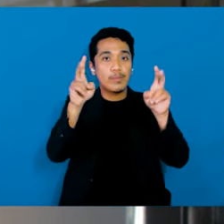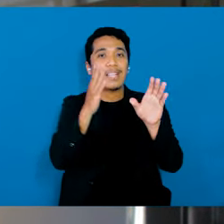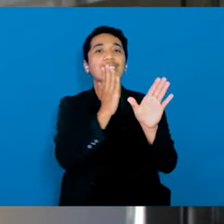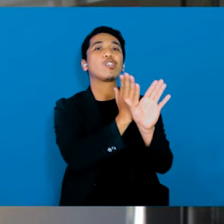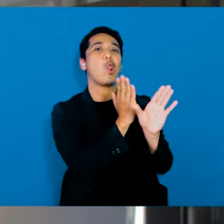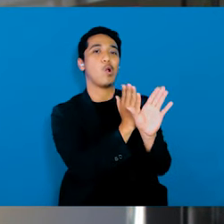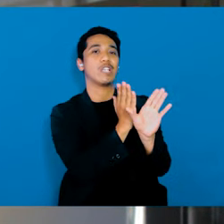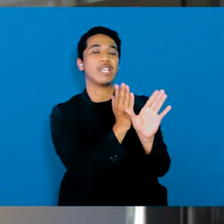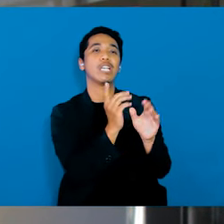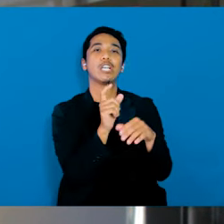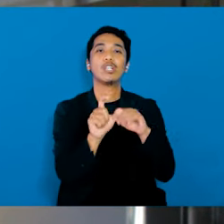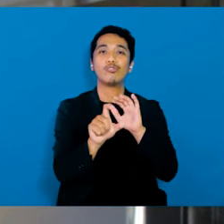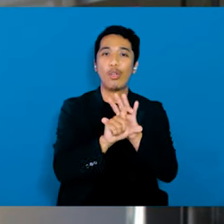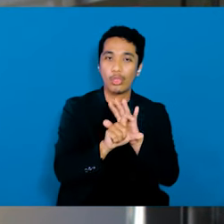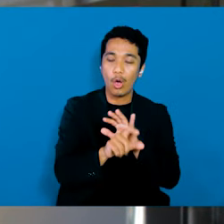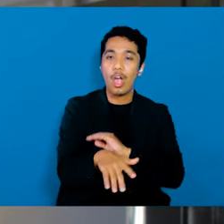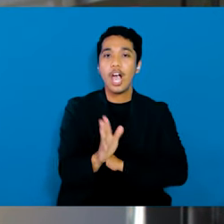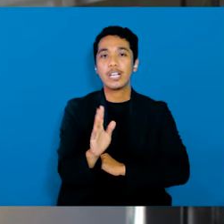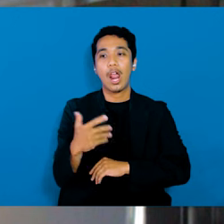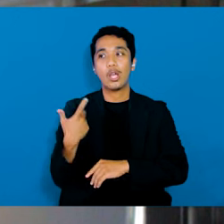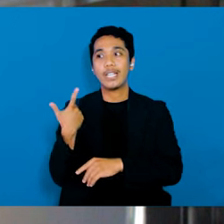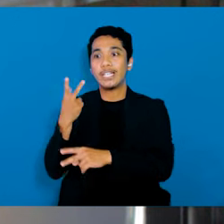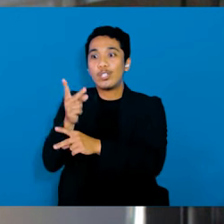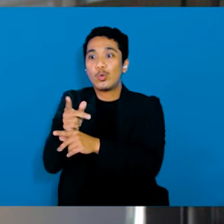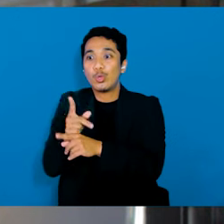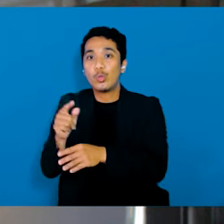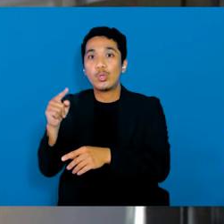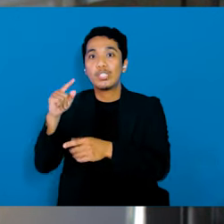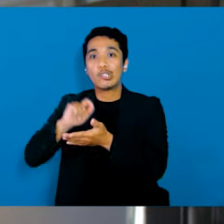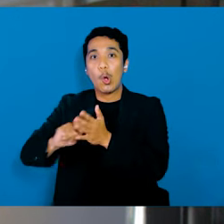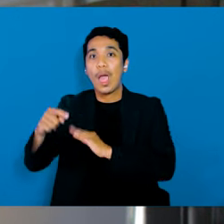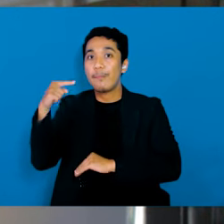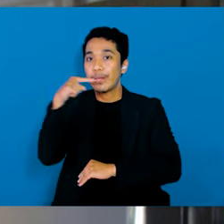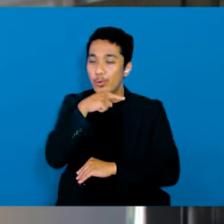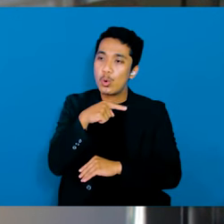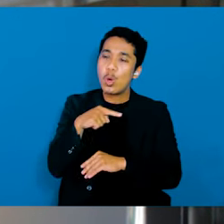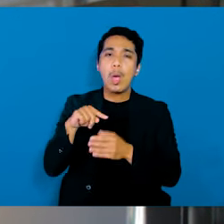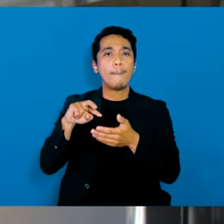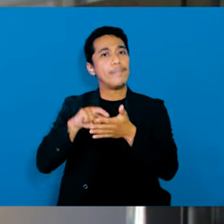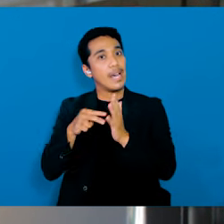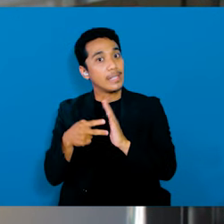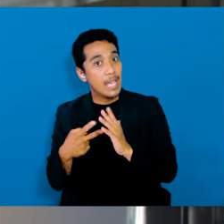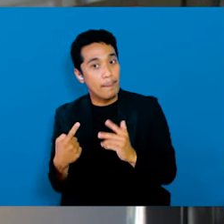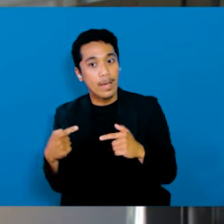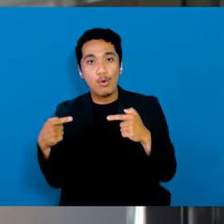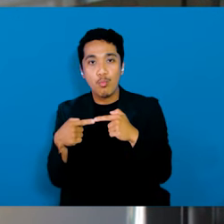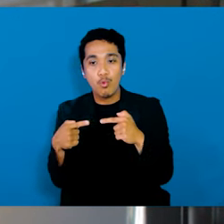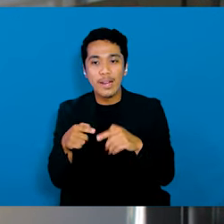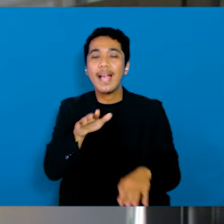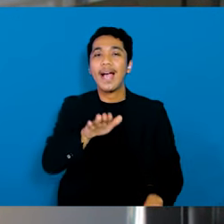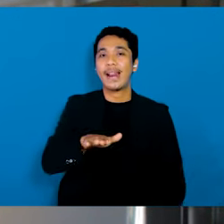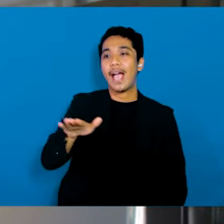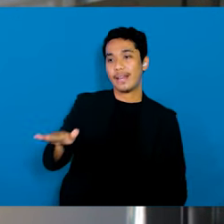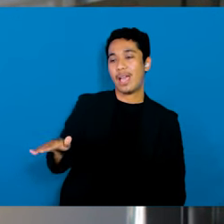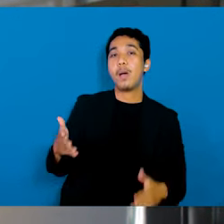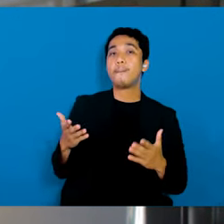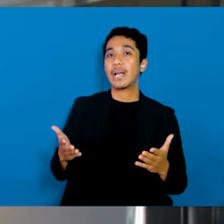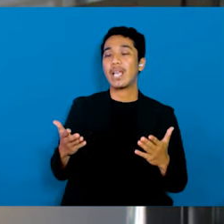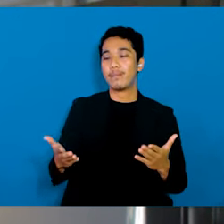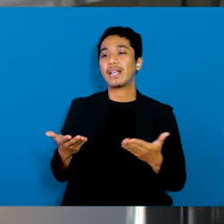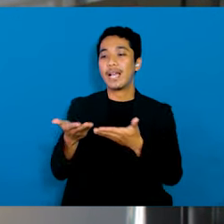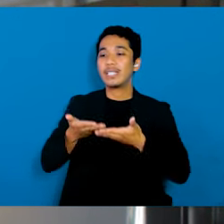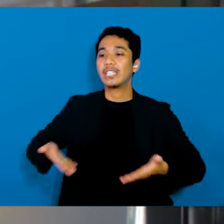juga. Misalkan nih, jadi seorang guru sekolah minggu otomatis akan berhubungan dengan anak-anak. Bagaimana nih